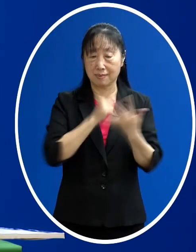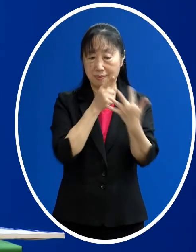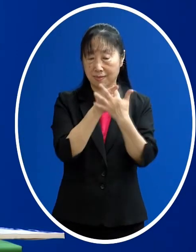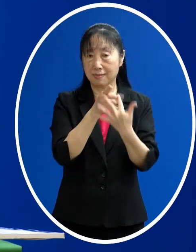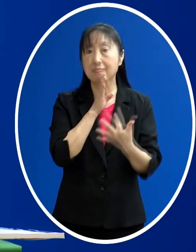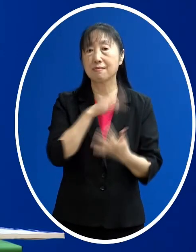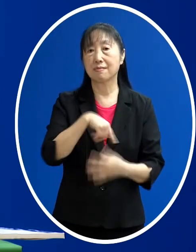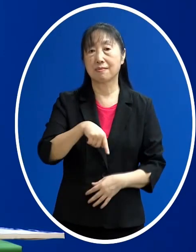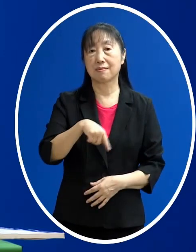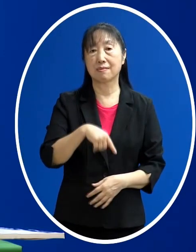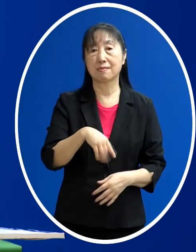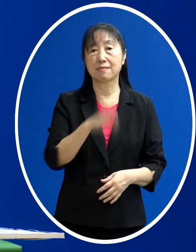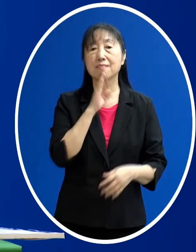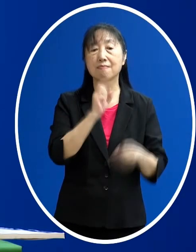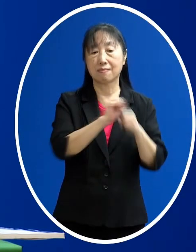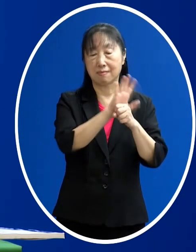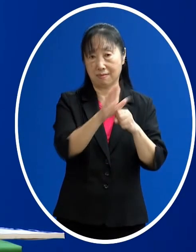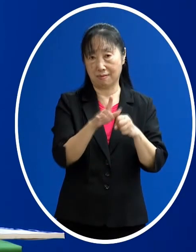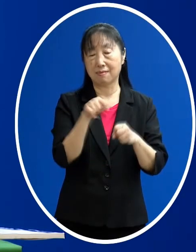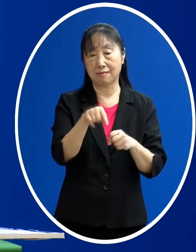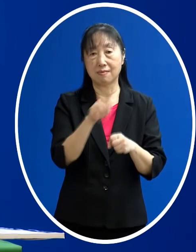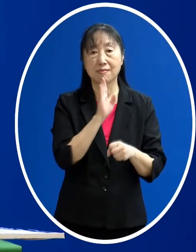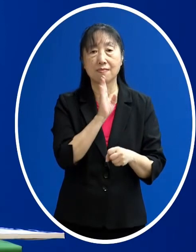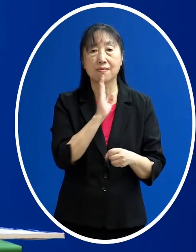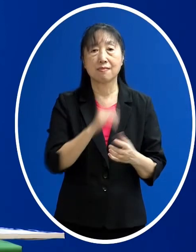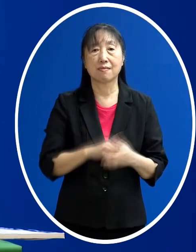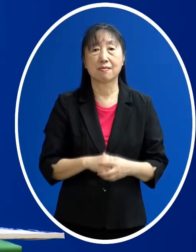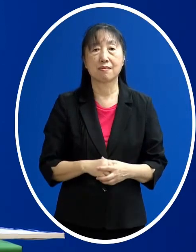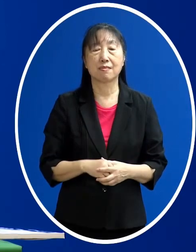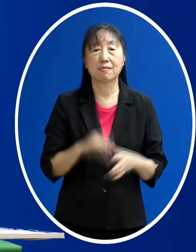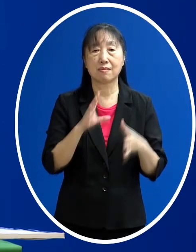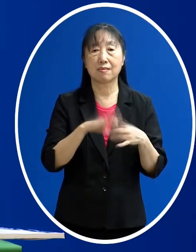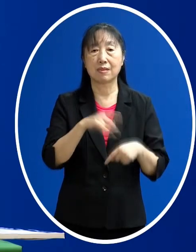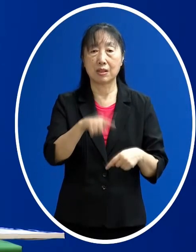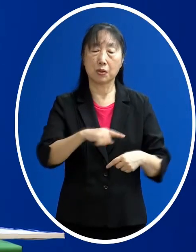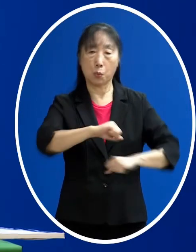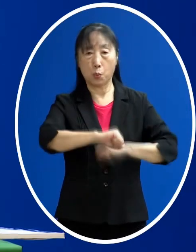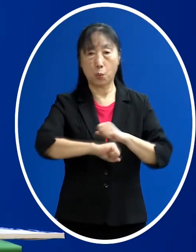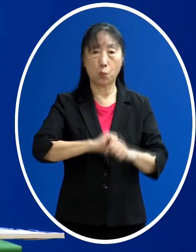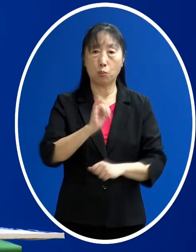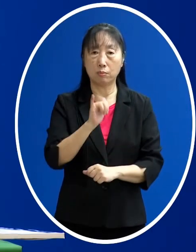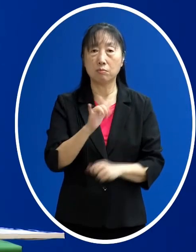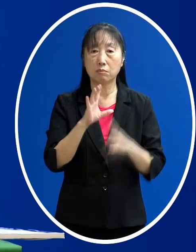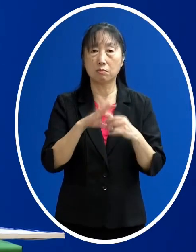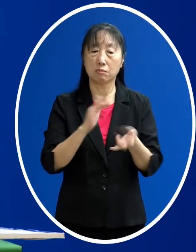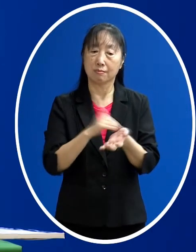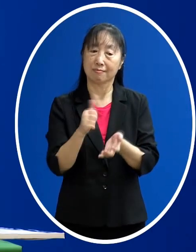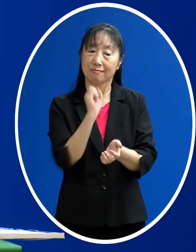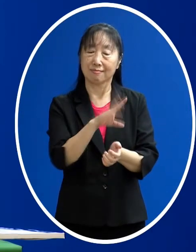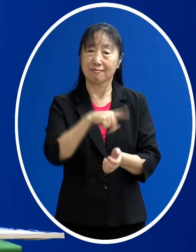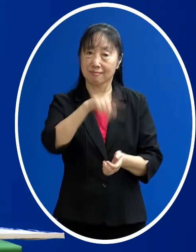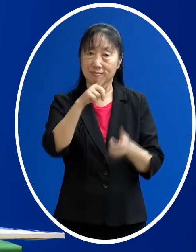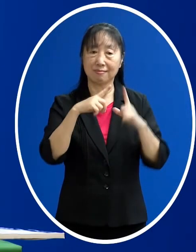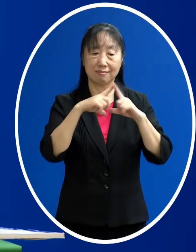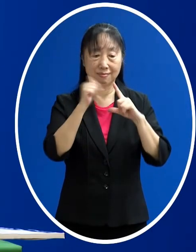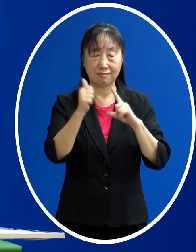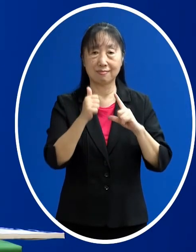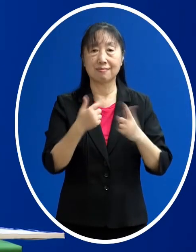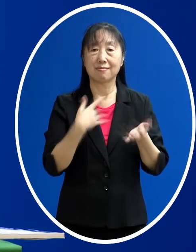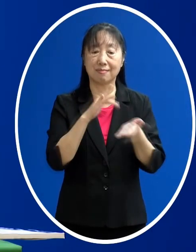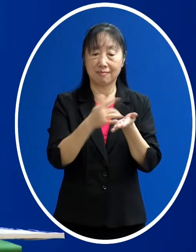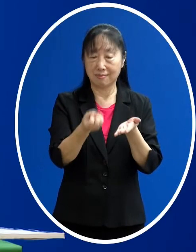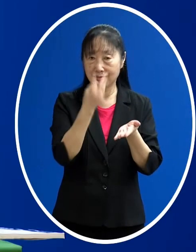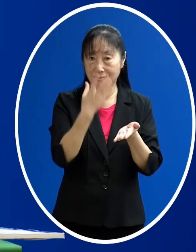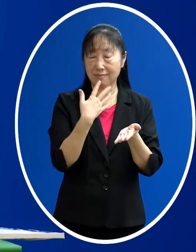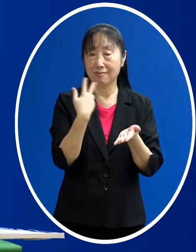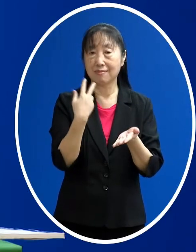诊是新冠 COVID-19。那因为活力还不错的关系，那医嘱是让他可以返家继续吃药观